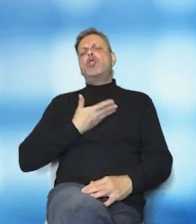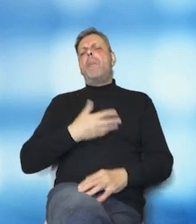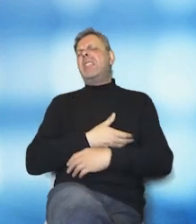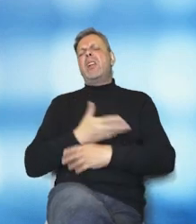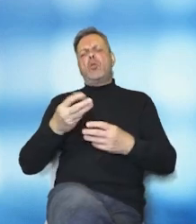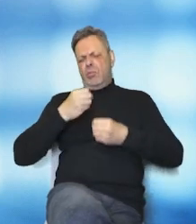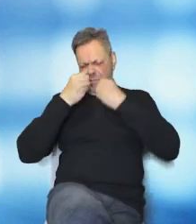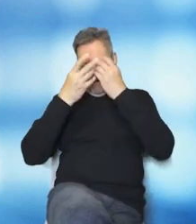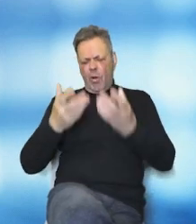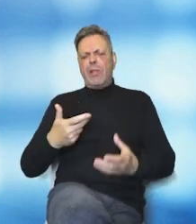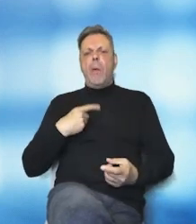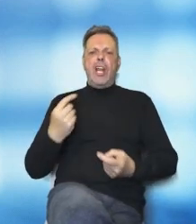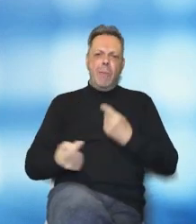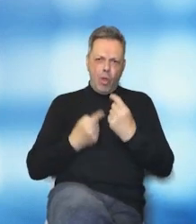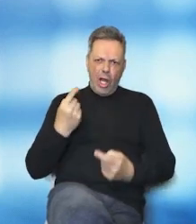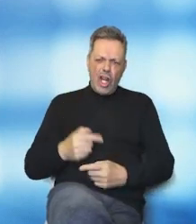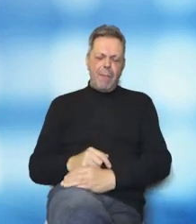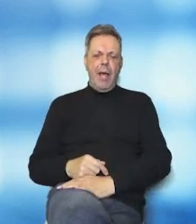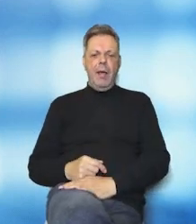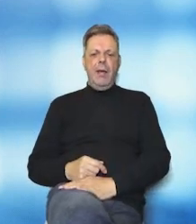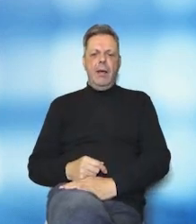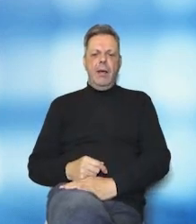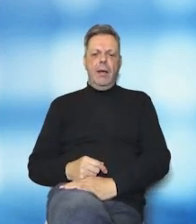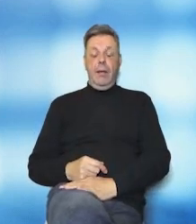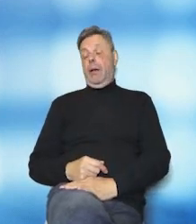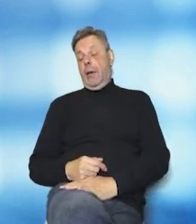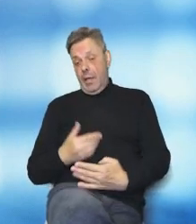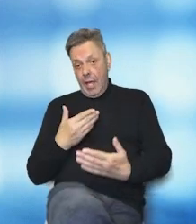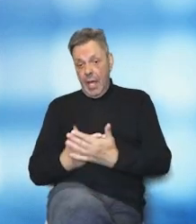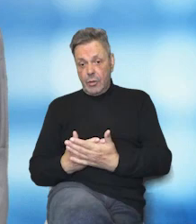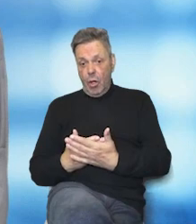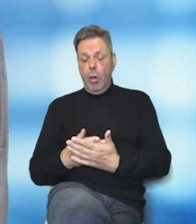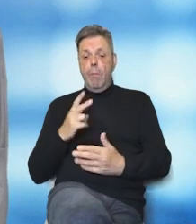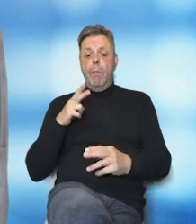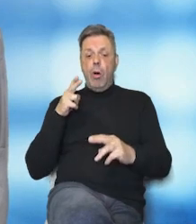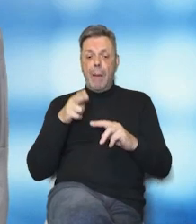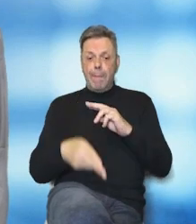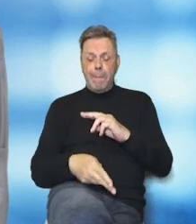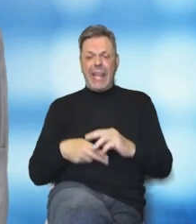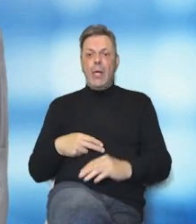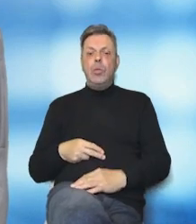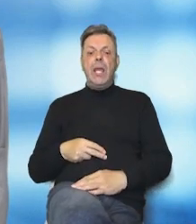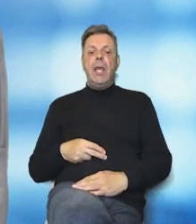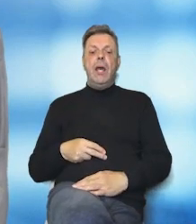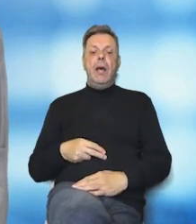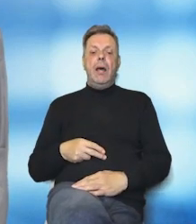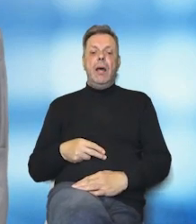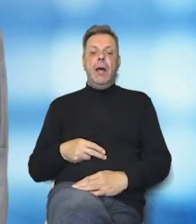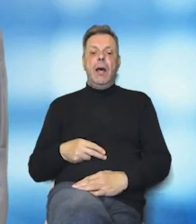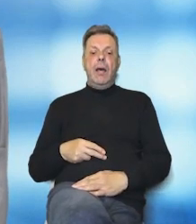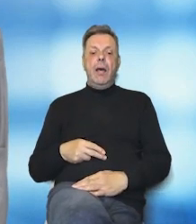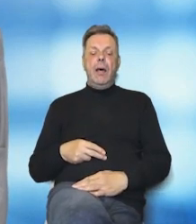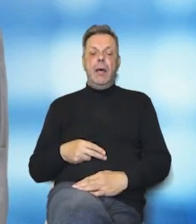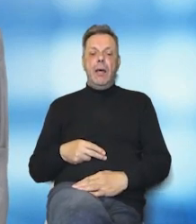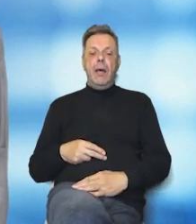našim događajima, čak i o globalnim događajima. Drage gledateljice, prekidam i gledatelji, teško će to biti